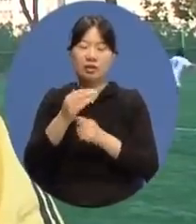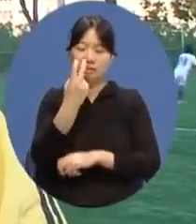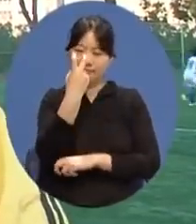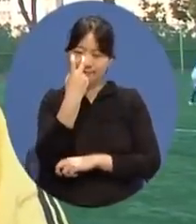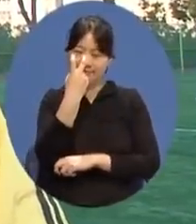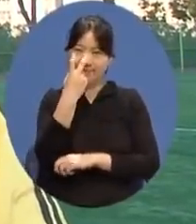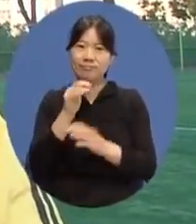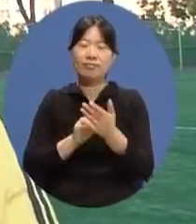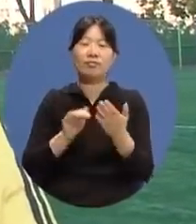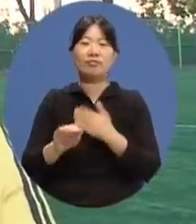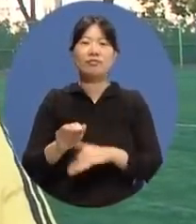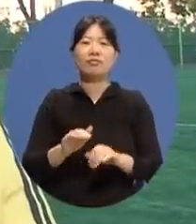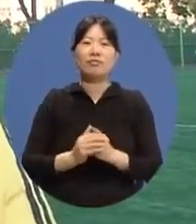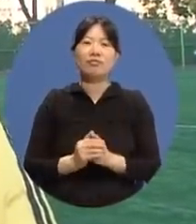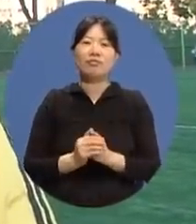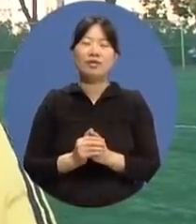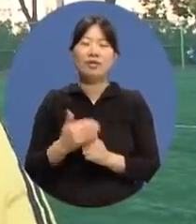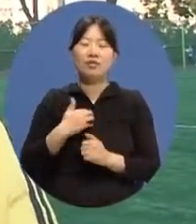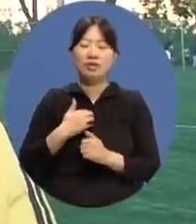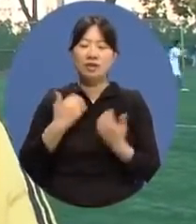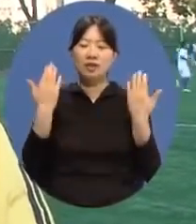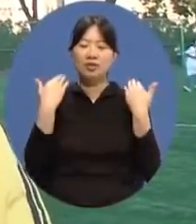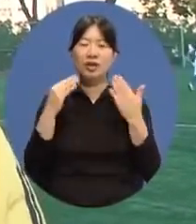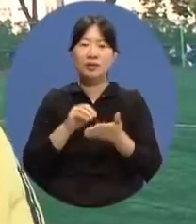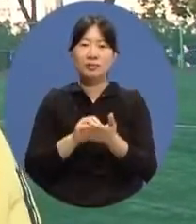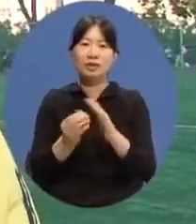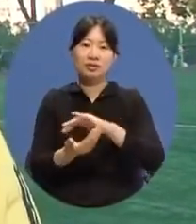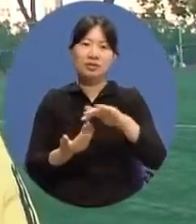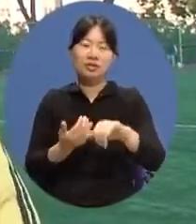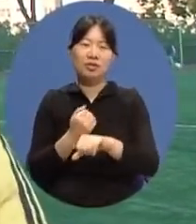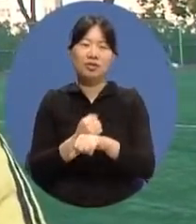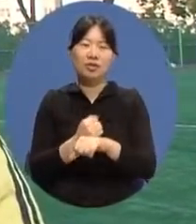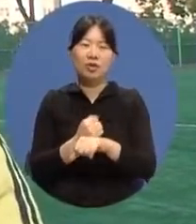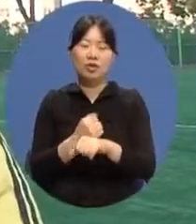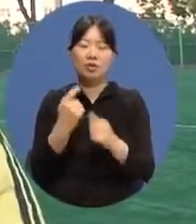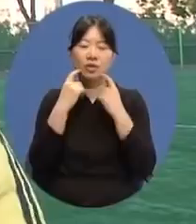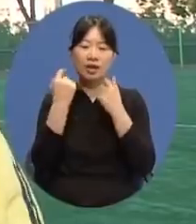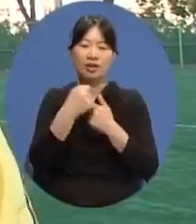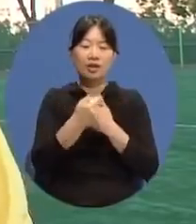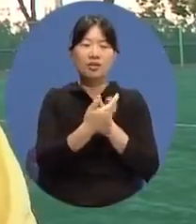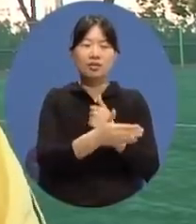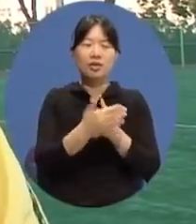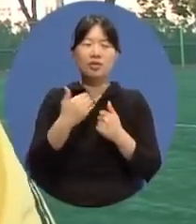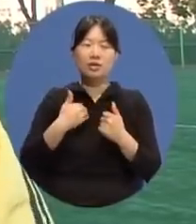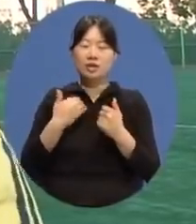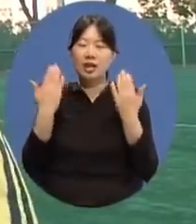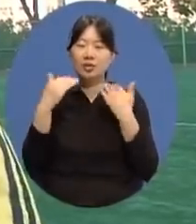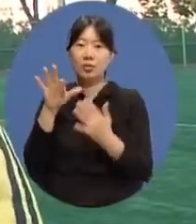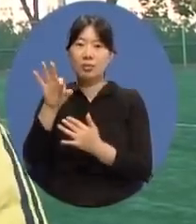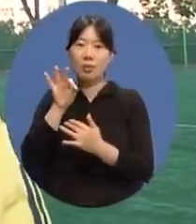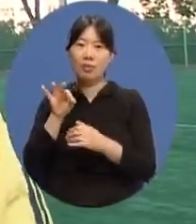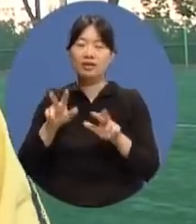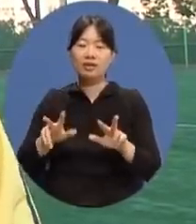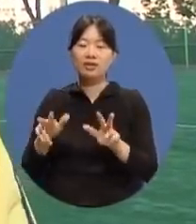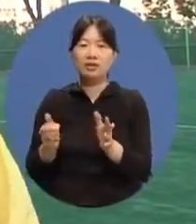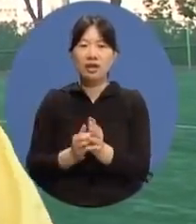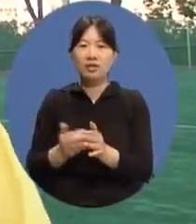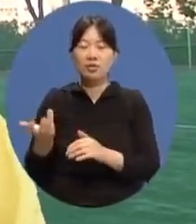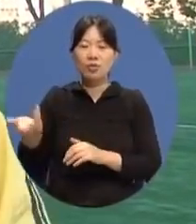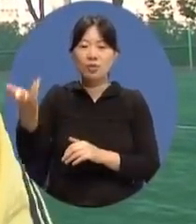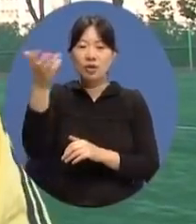눈여겨보고, 우리 학교에서 입학하기 전에 과외를 좀 하고, 우리 학교로 배정을 내서 지금까지 올라온